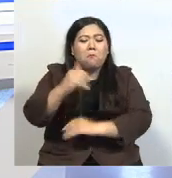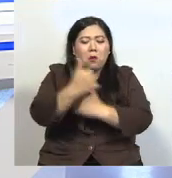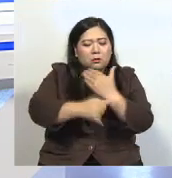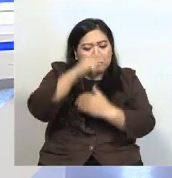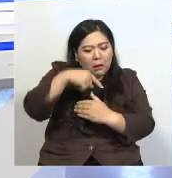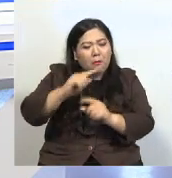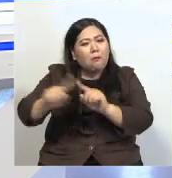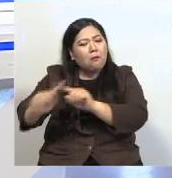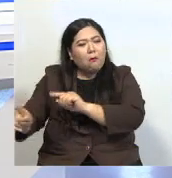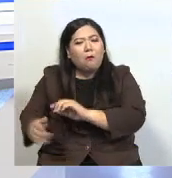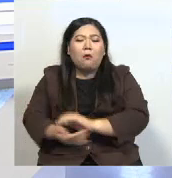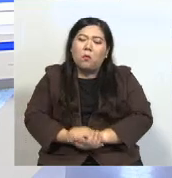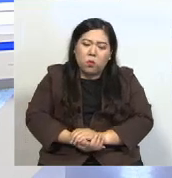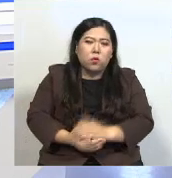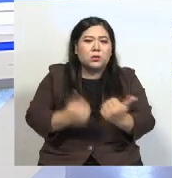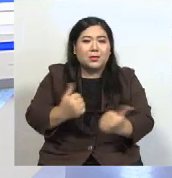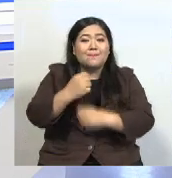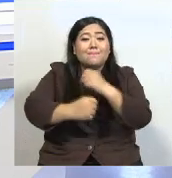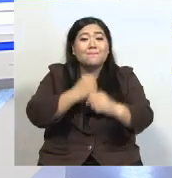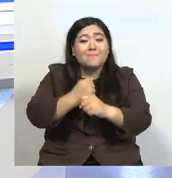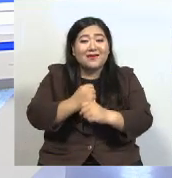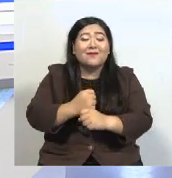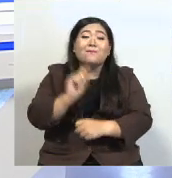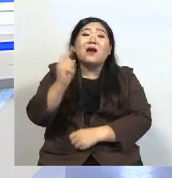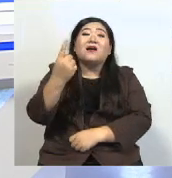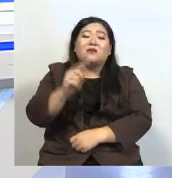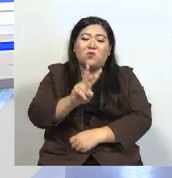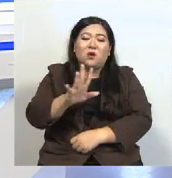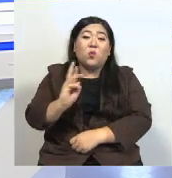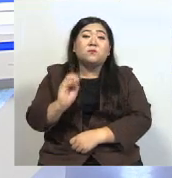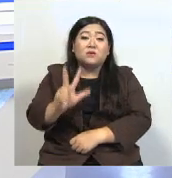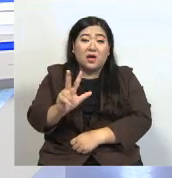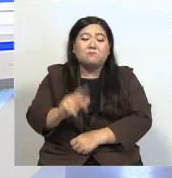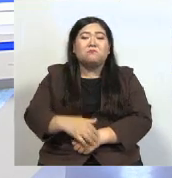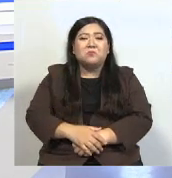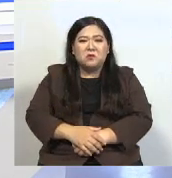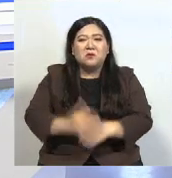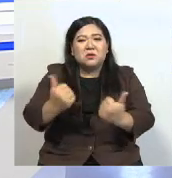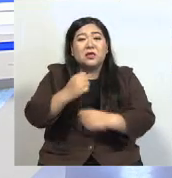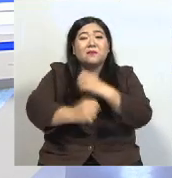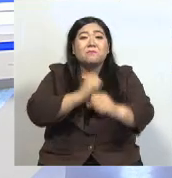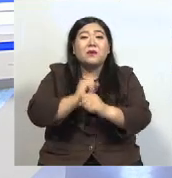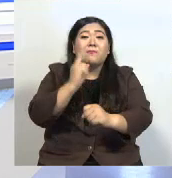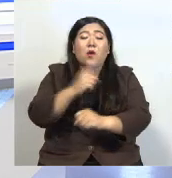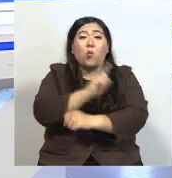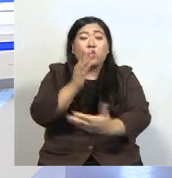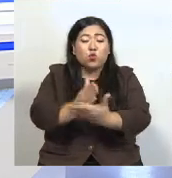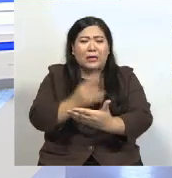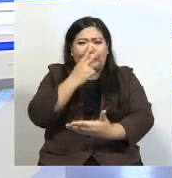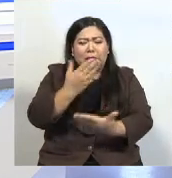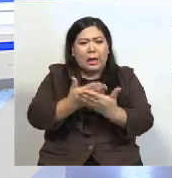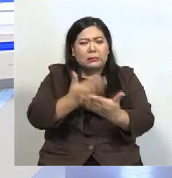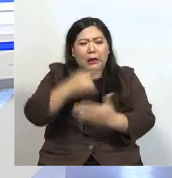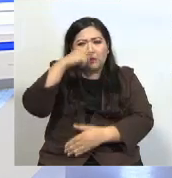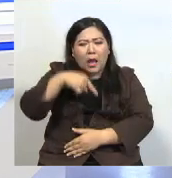ของภาคการส่งออกของไทยในปีหนูทองนะคะเพราะว่าในช่วงวันหยุดยาวปีใหม่หลายคนจะเห็นเรื่องของค่าเงินบา